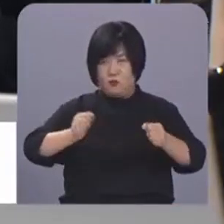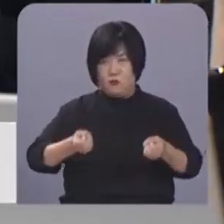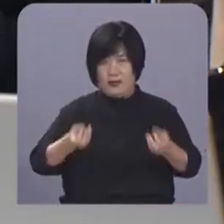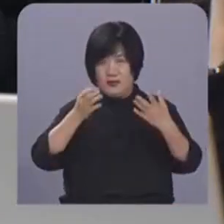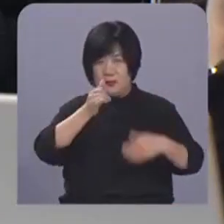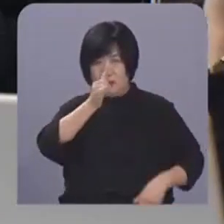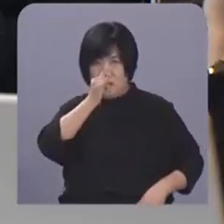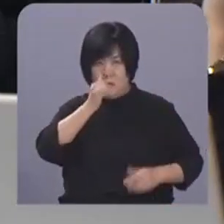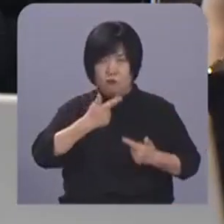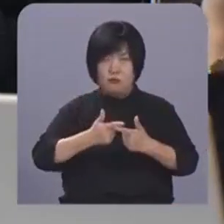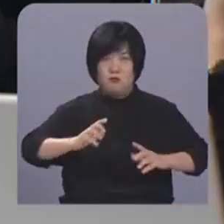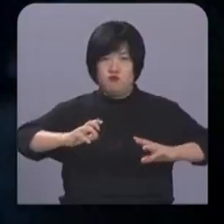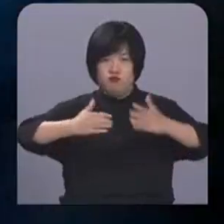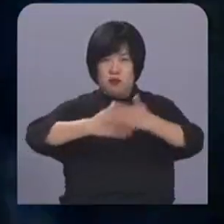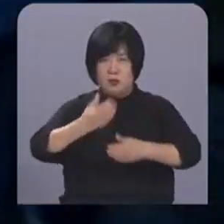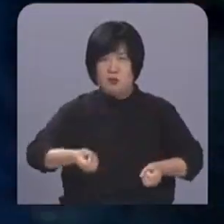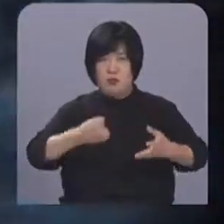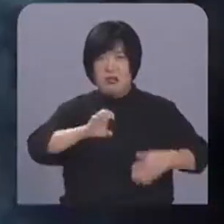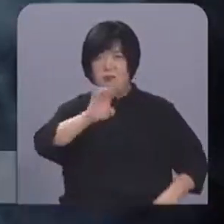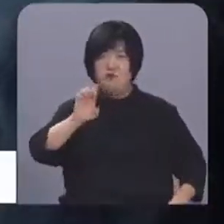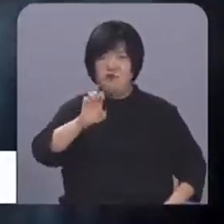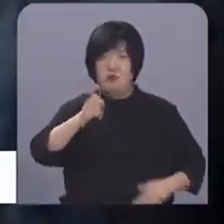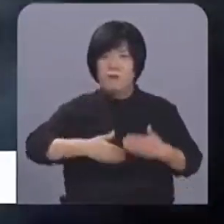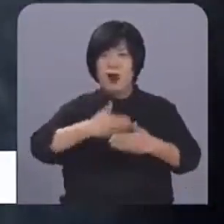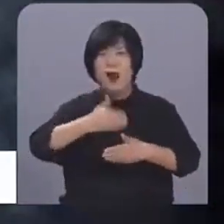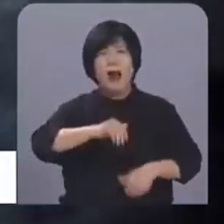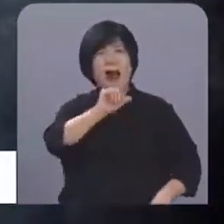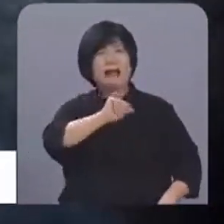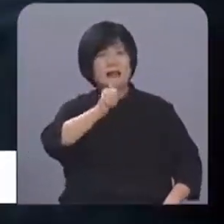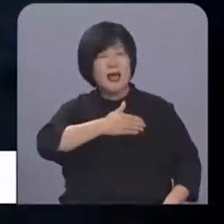부산 국제 영화제가 유럽 영화를 아시아에 알리는